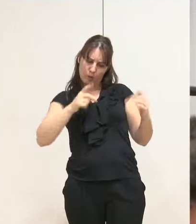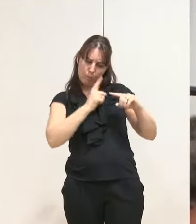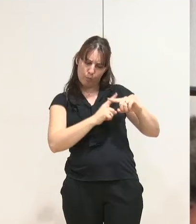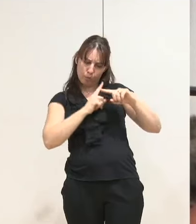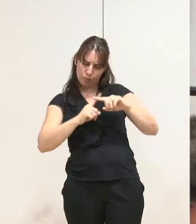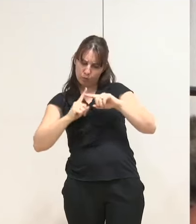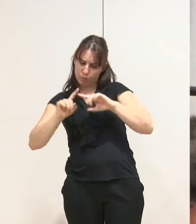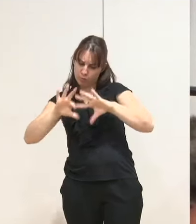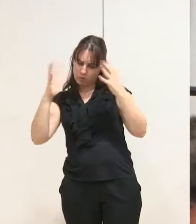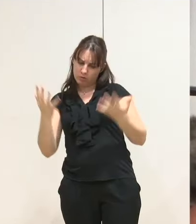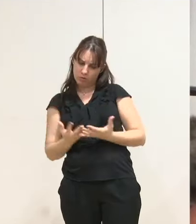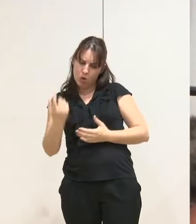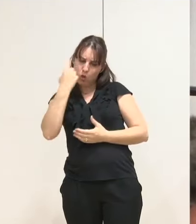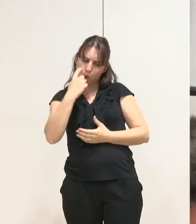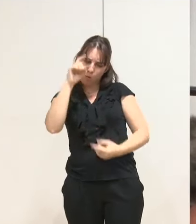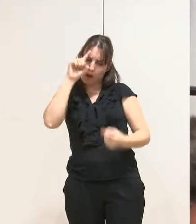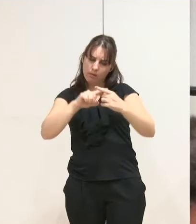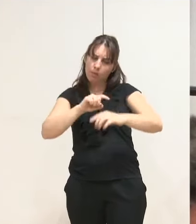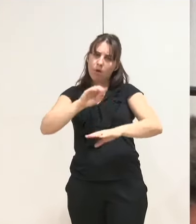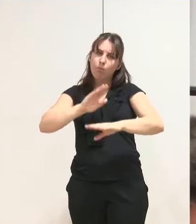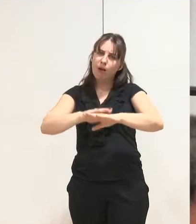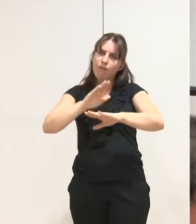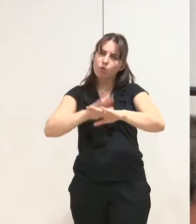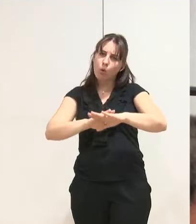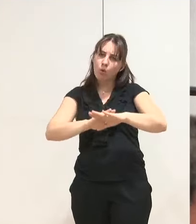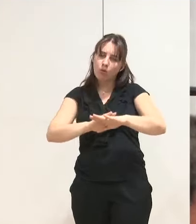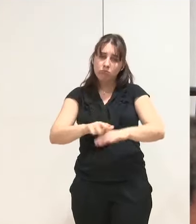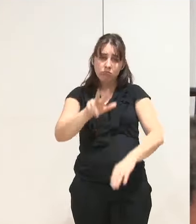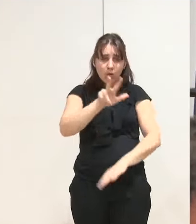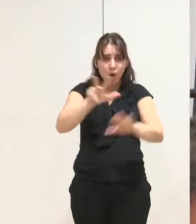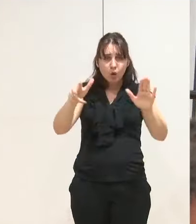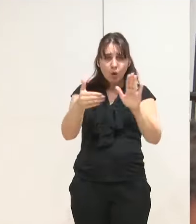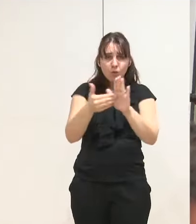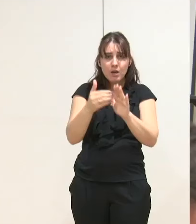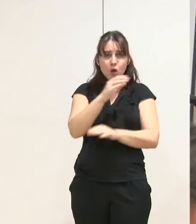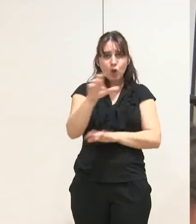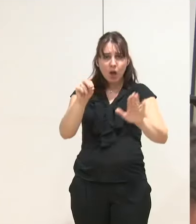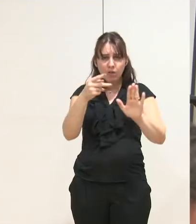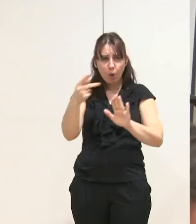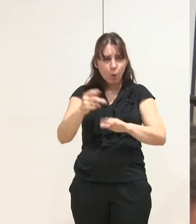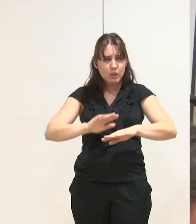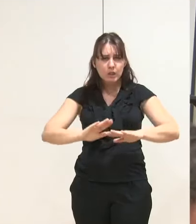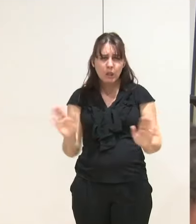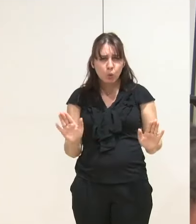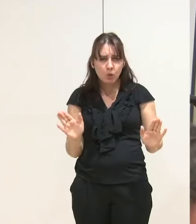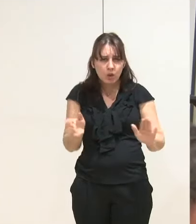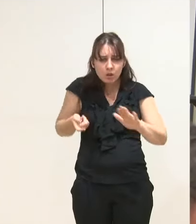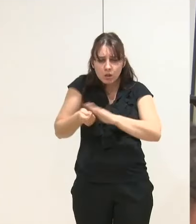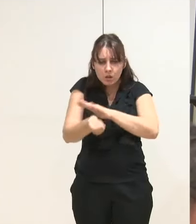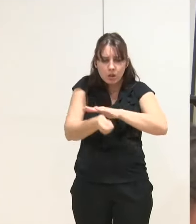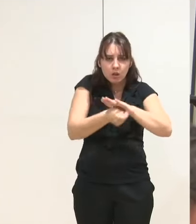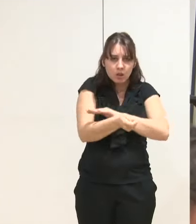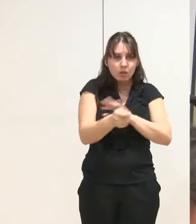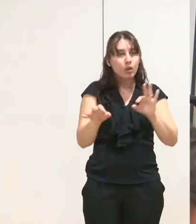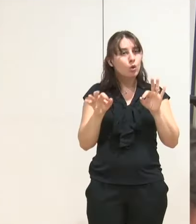je m'aperçois que pour la prévention et bien vous ne laissez que 38180 € ce sont